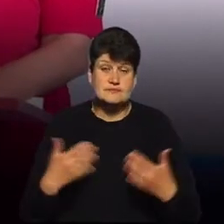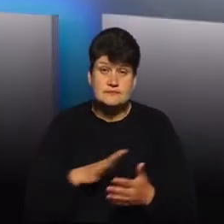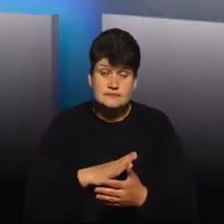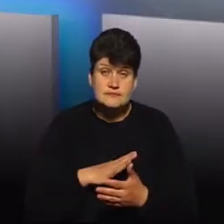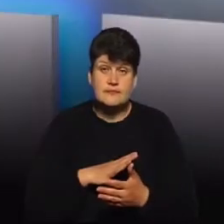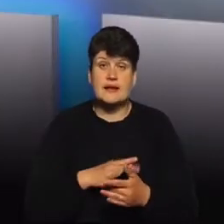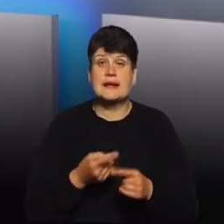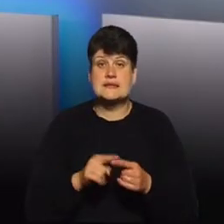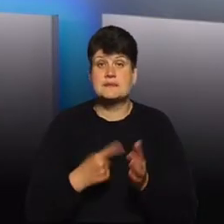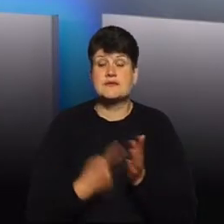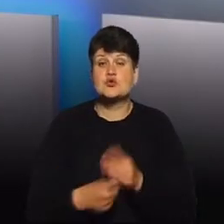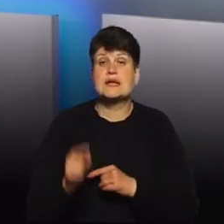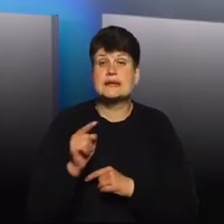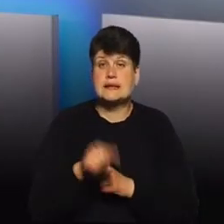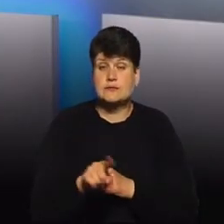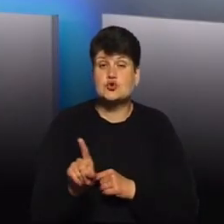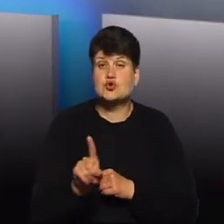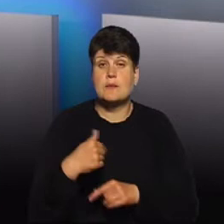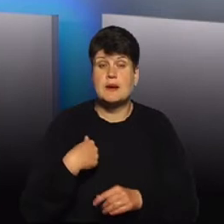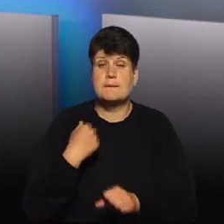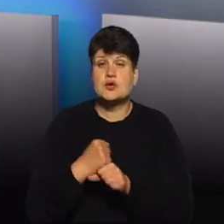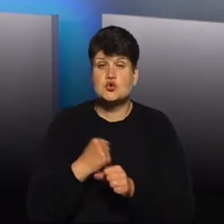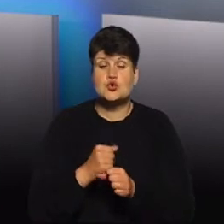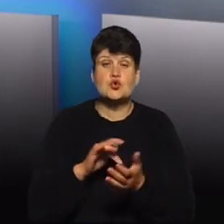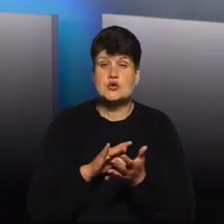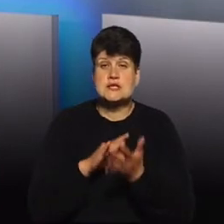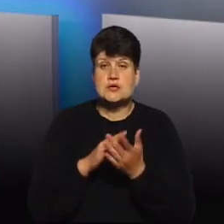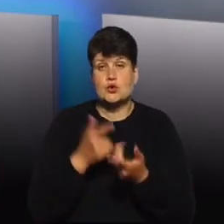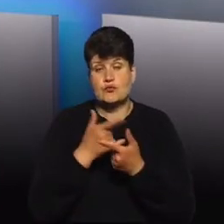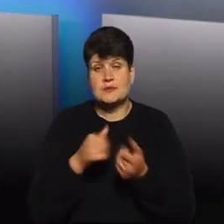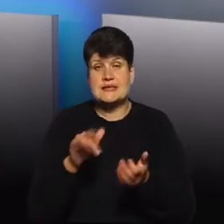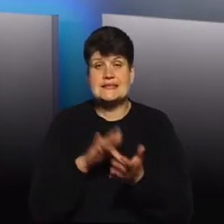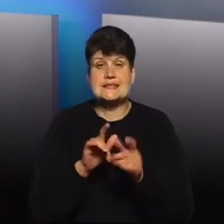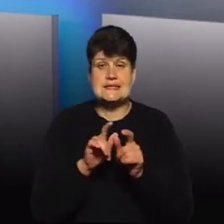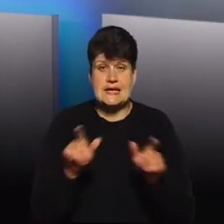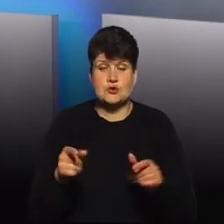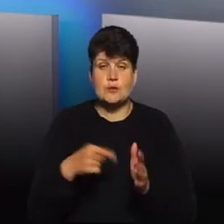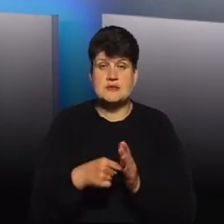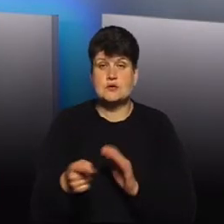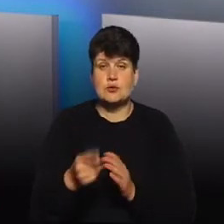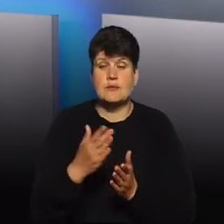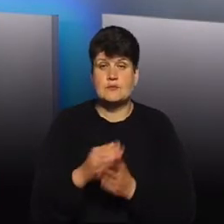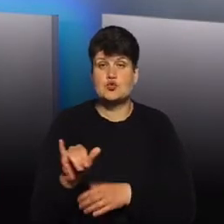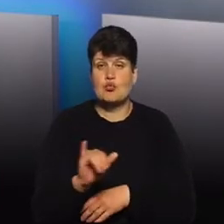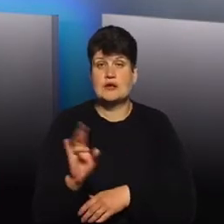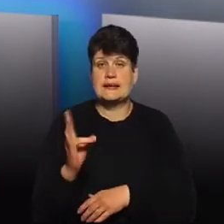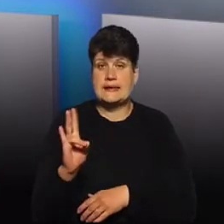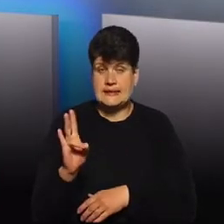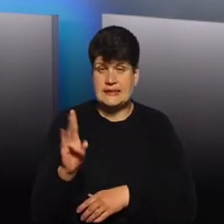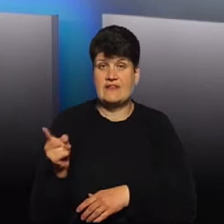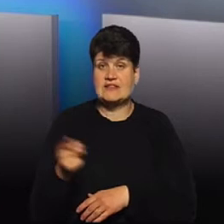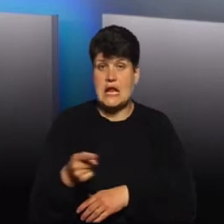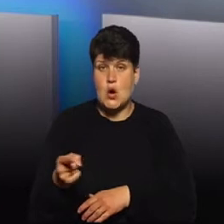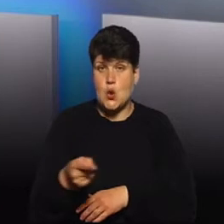ми, працюючи з туристично-інформаційним центром міста Тернополя, маємо таку статистику. Субота, неділя в Тернопіль, в